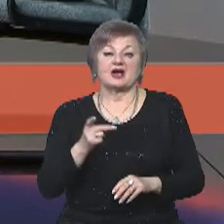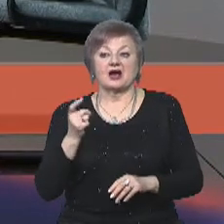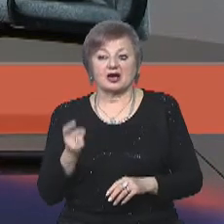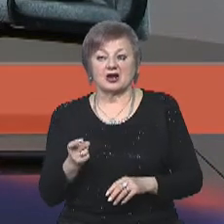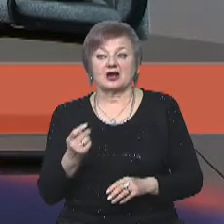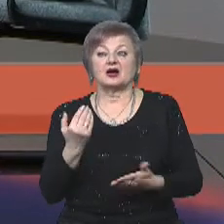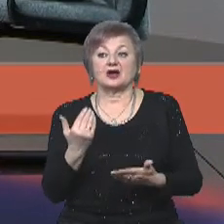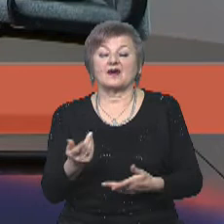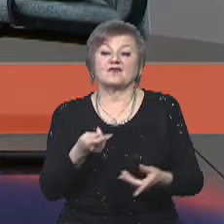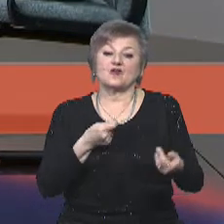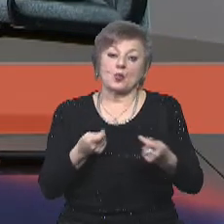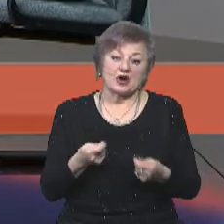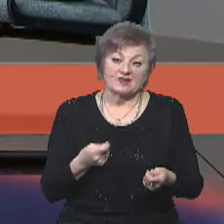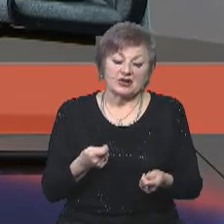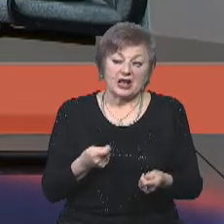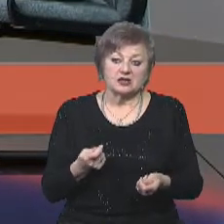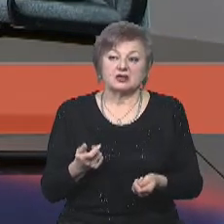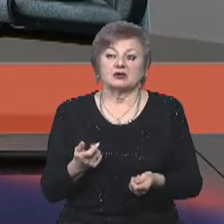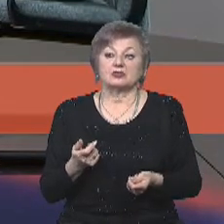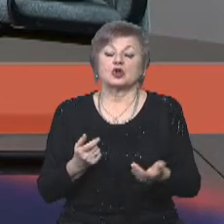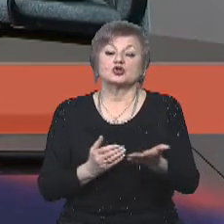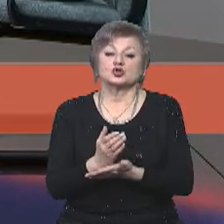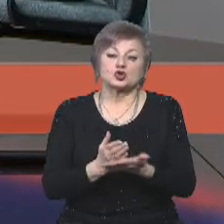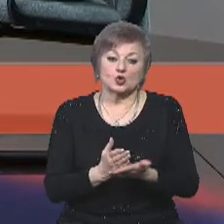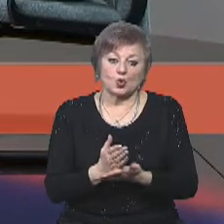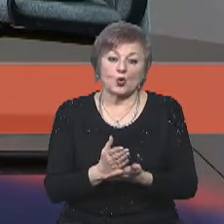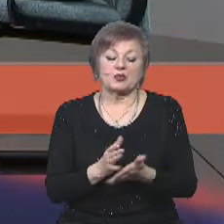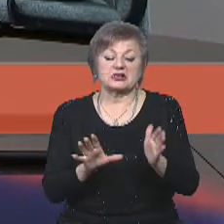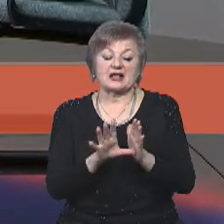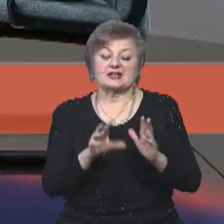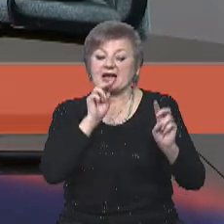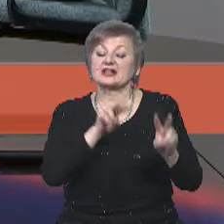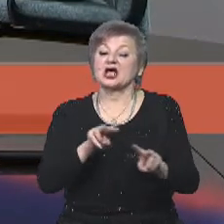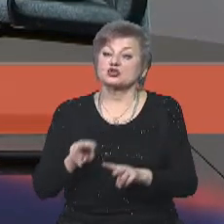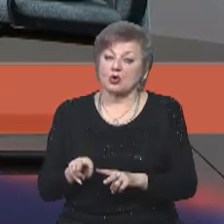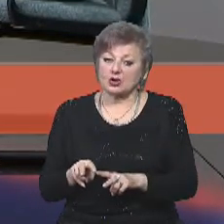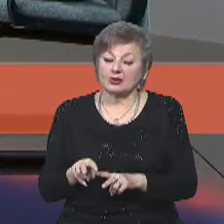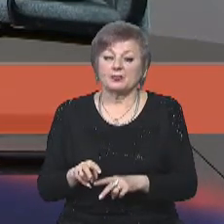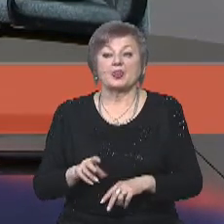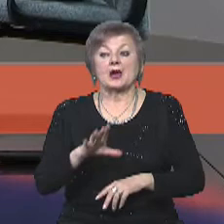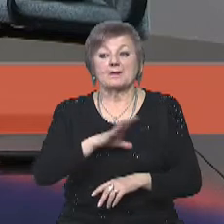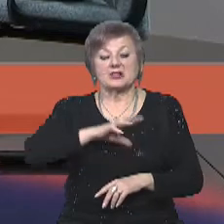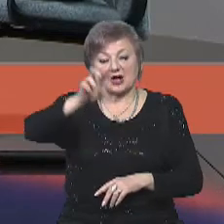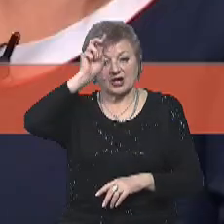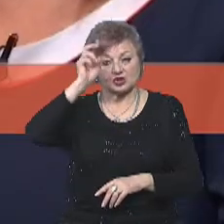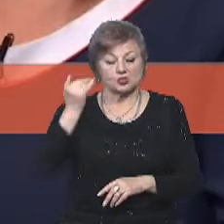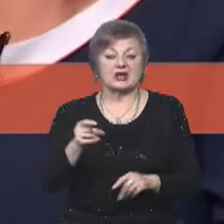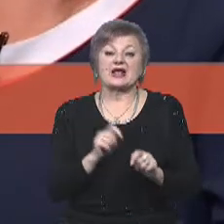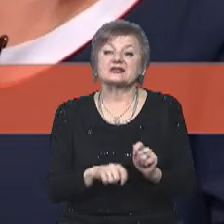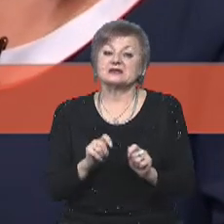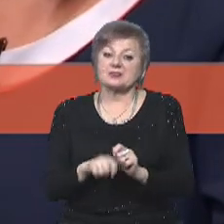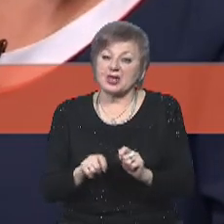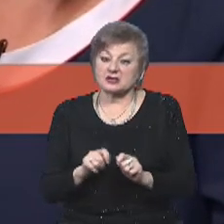или горжелуправление, и службы типа энергонадзора. Была государственная инспекция